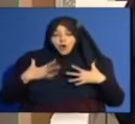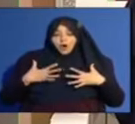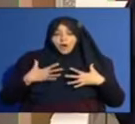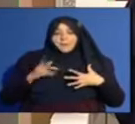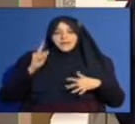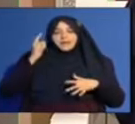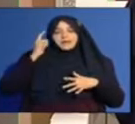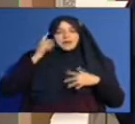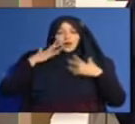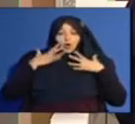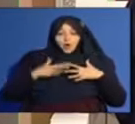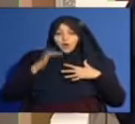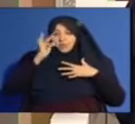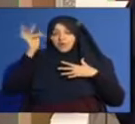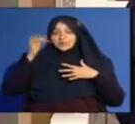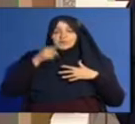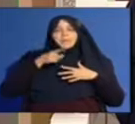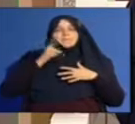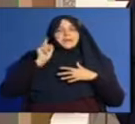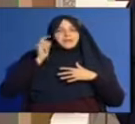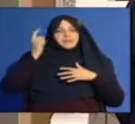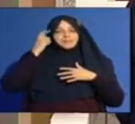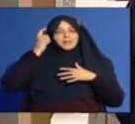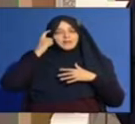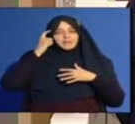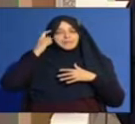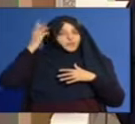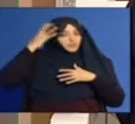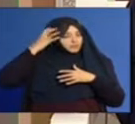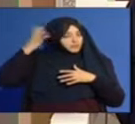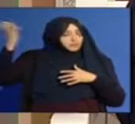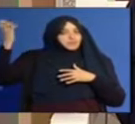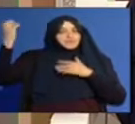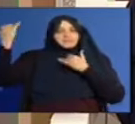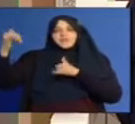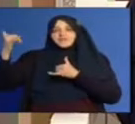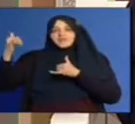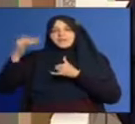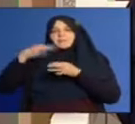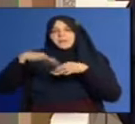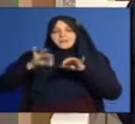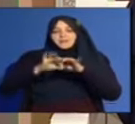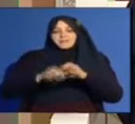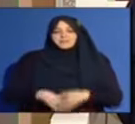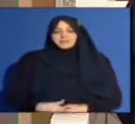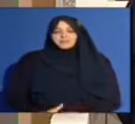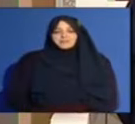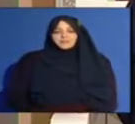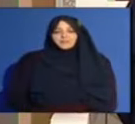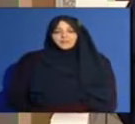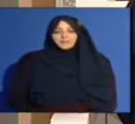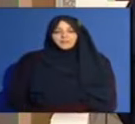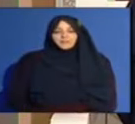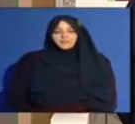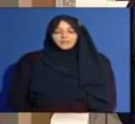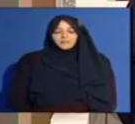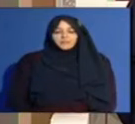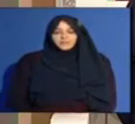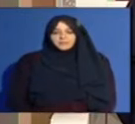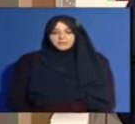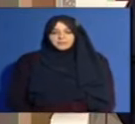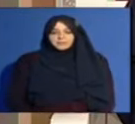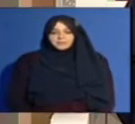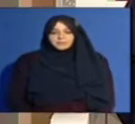ولكن العقول تاعنا دائما في الوطن، في البلاد نتاعنا. ربي يقدركم ان شاء الله. ايوه وكيما